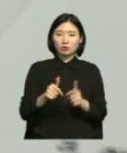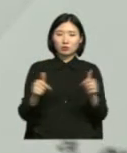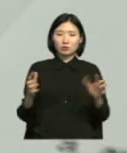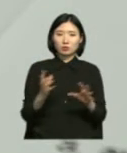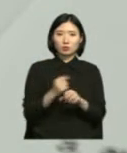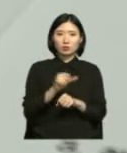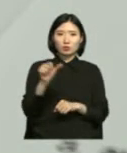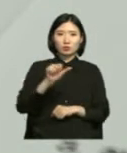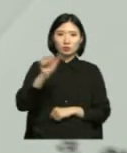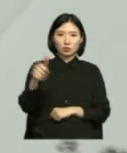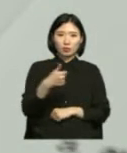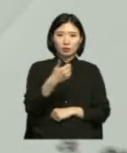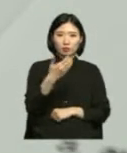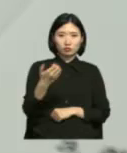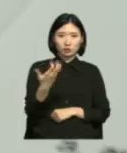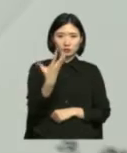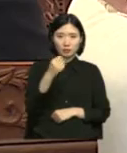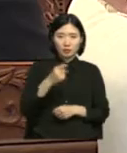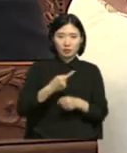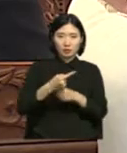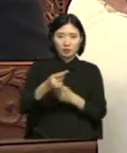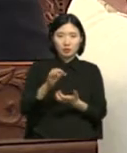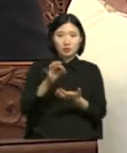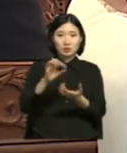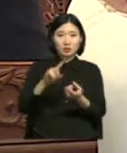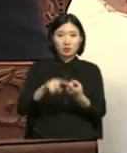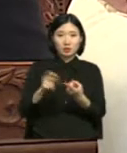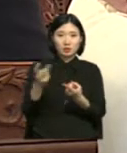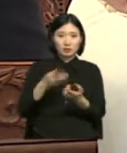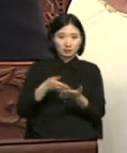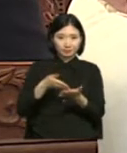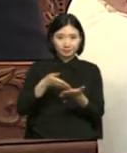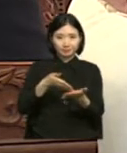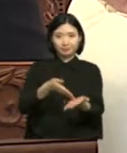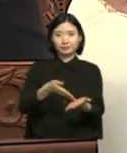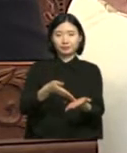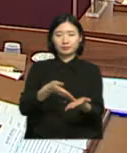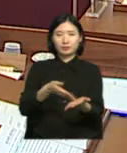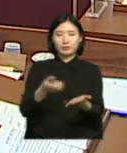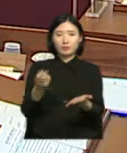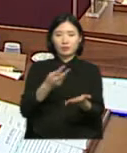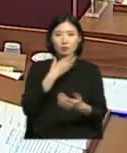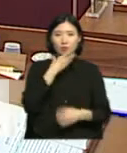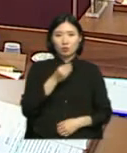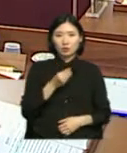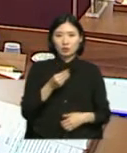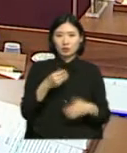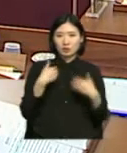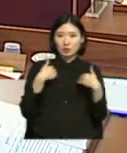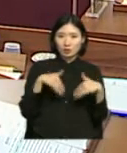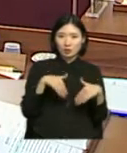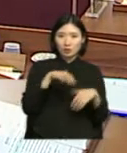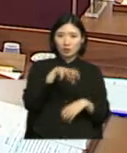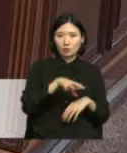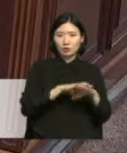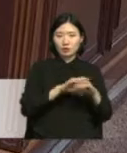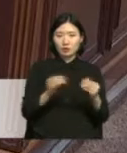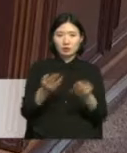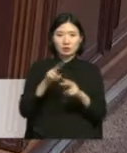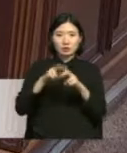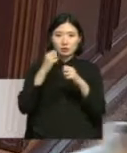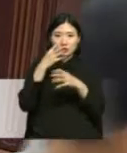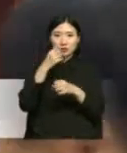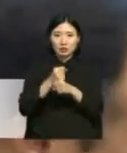총 5,590억 원의 내년도 예산안을 제시했습니다. 그러면서 복지사각지대 해소와 일자리